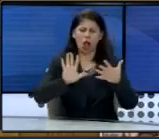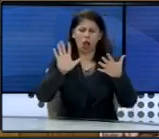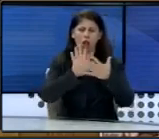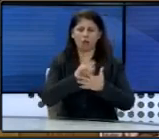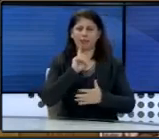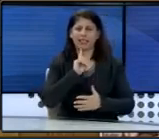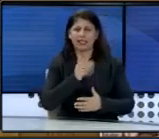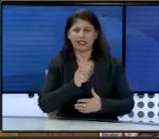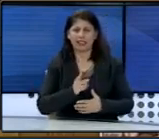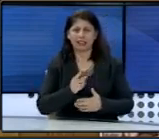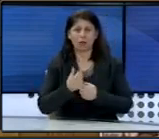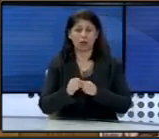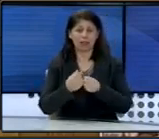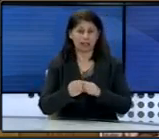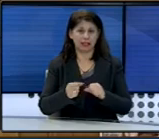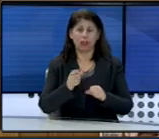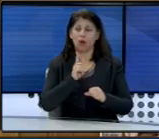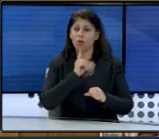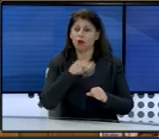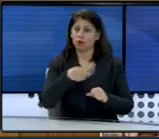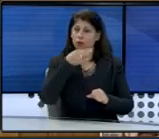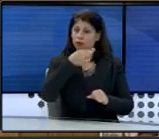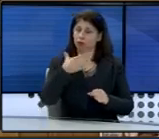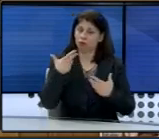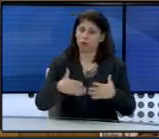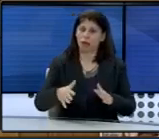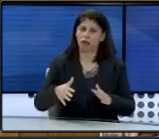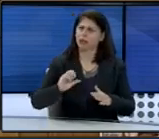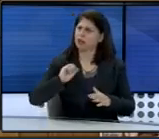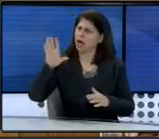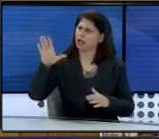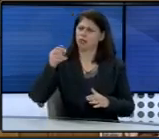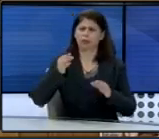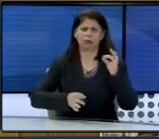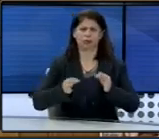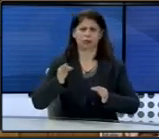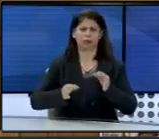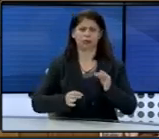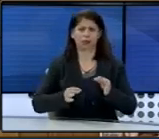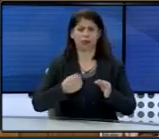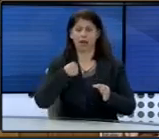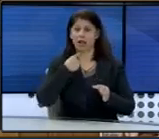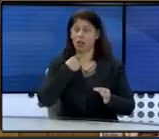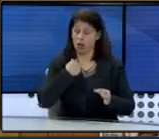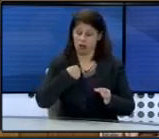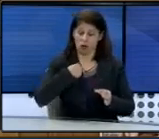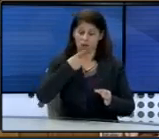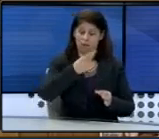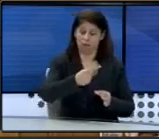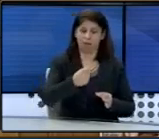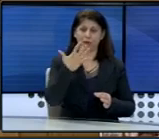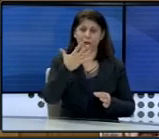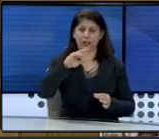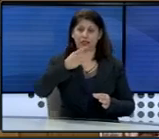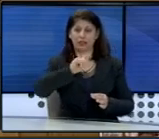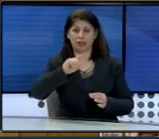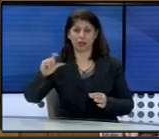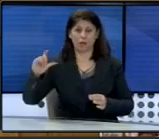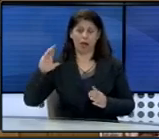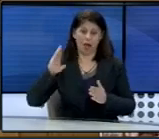σε κριτική που ασκείται, όπως αυτή που σας έκανα σε άσχετη συζήτηση, λέγοντας ότι έχετε δώσει 5 δις